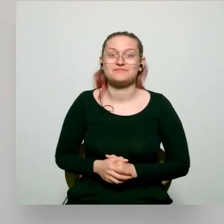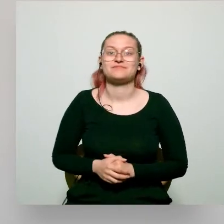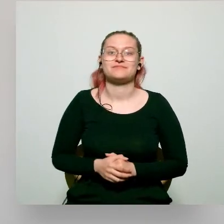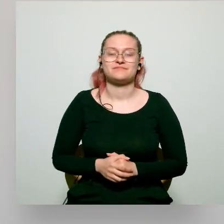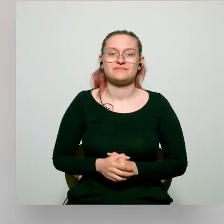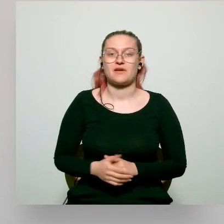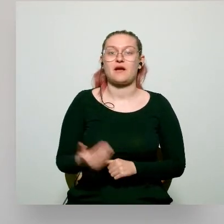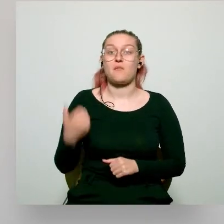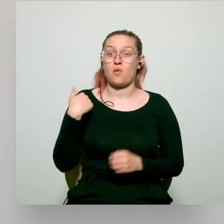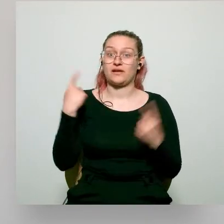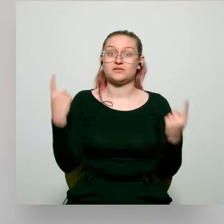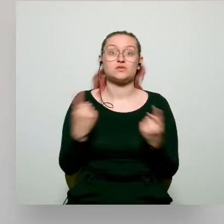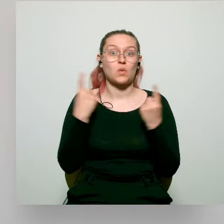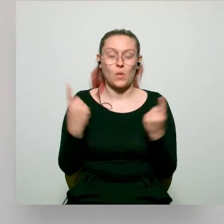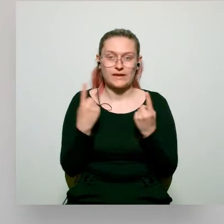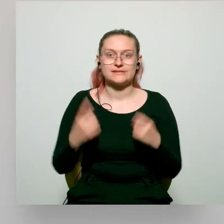sytuacja